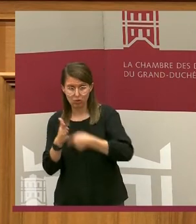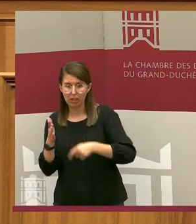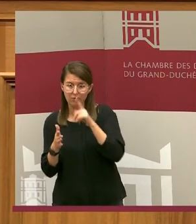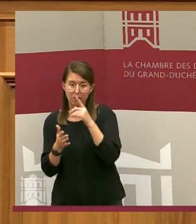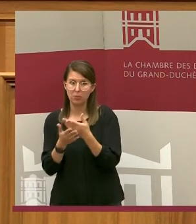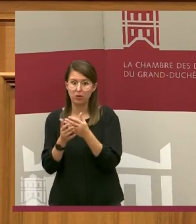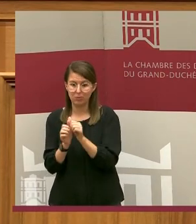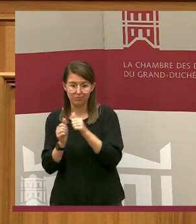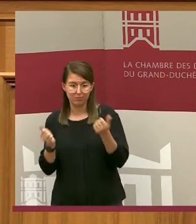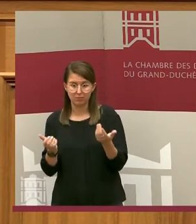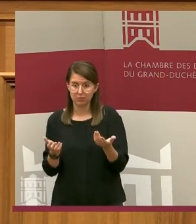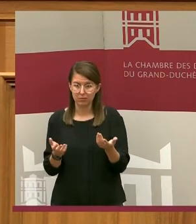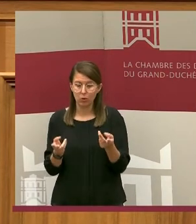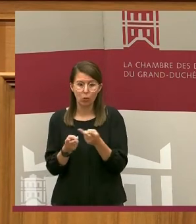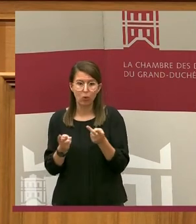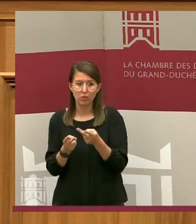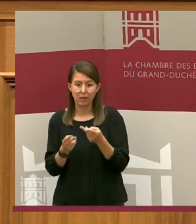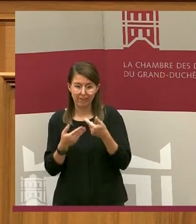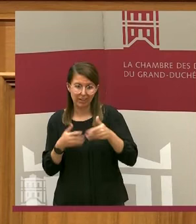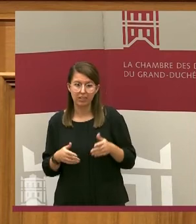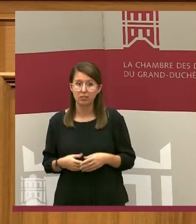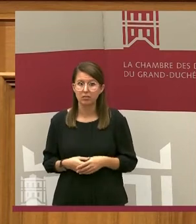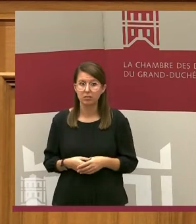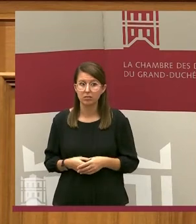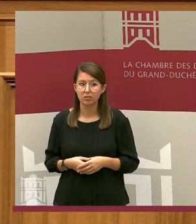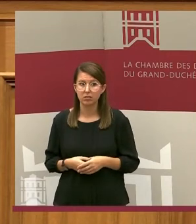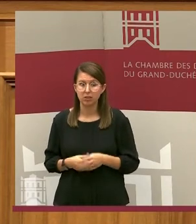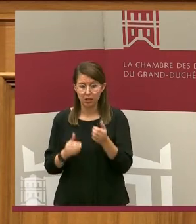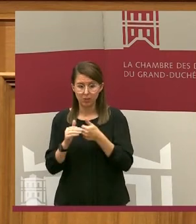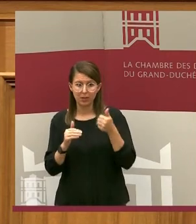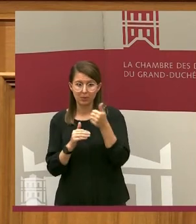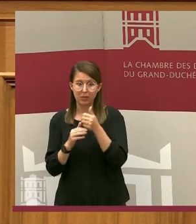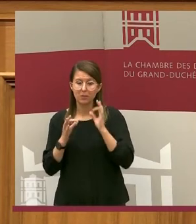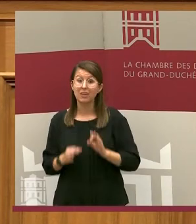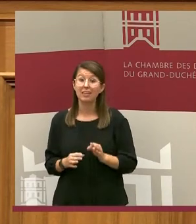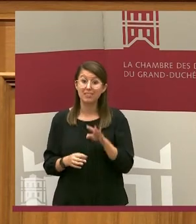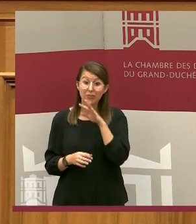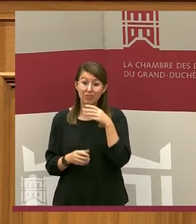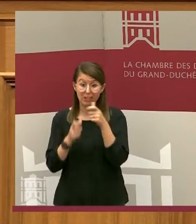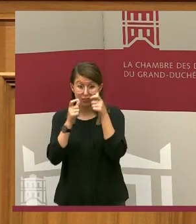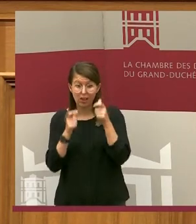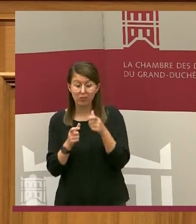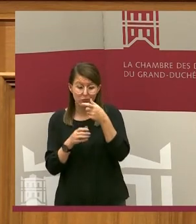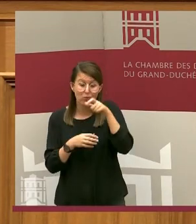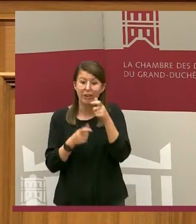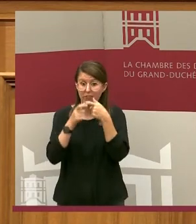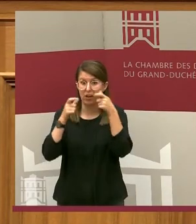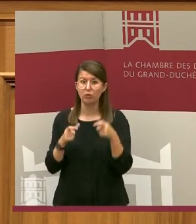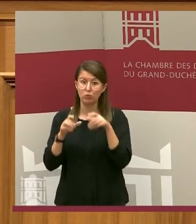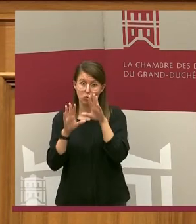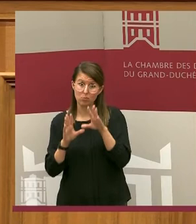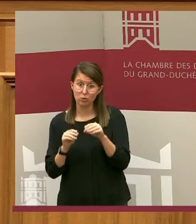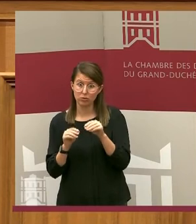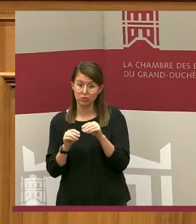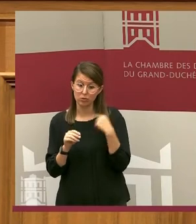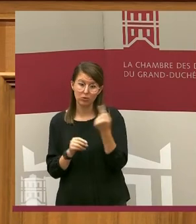Partner verliert. Und er redet vom Premier als Wort Verantwortung. ganz häufig gefallen. Als Meinung ist,